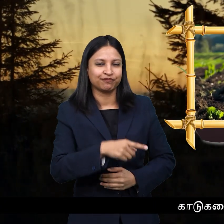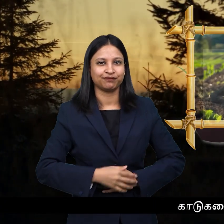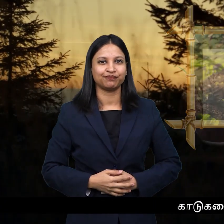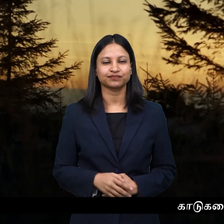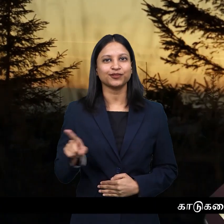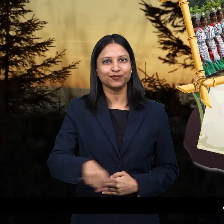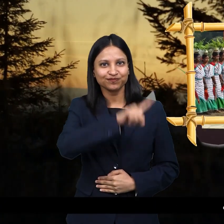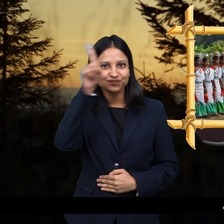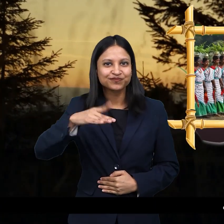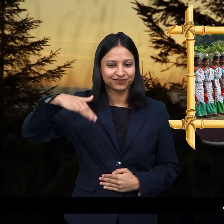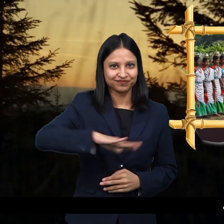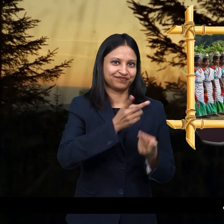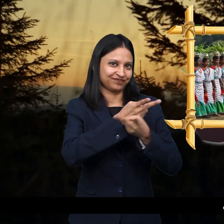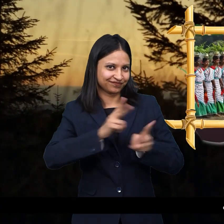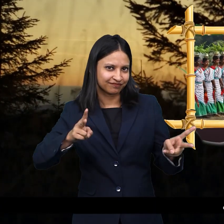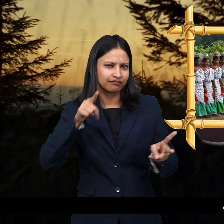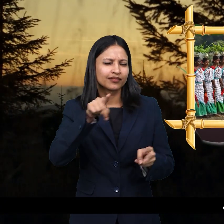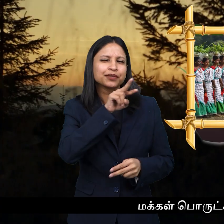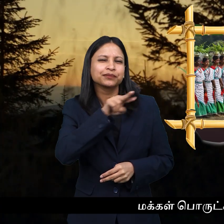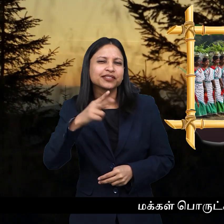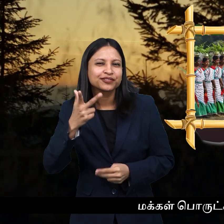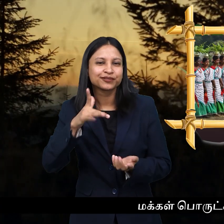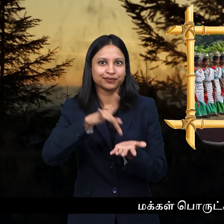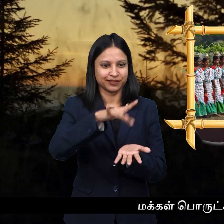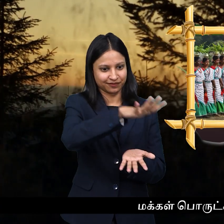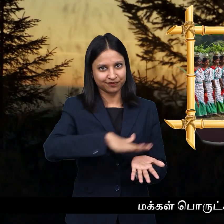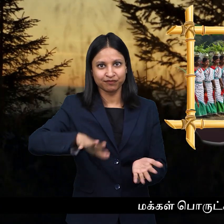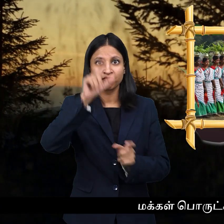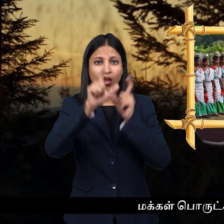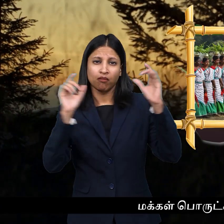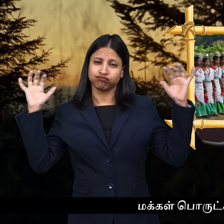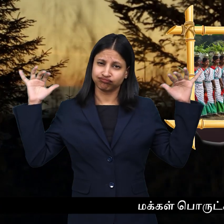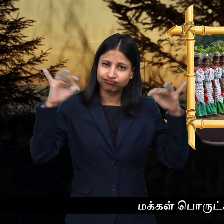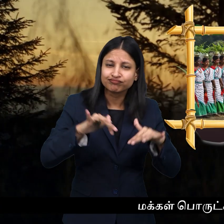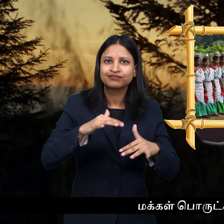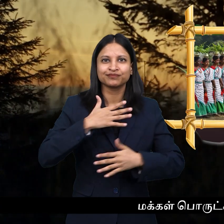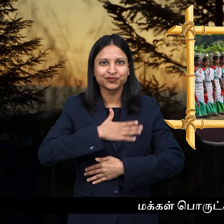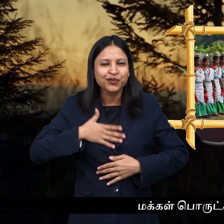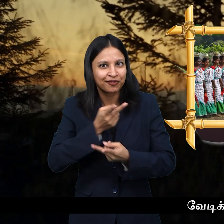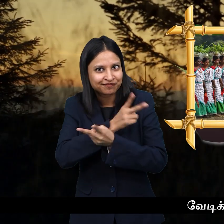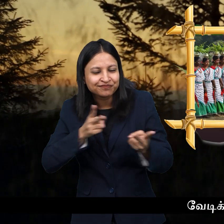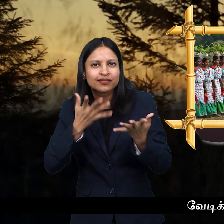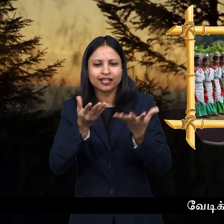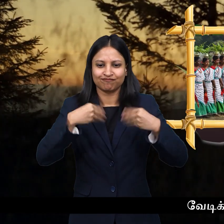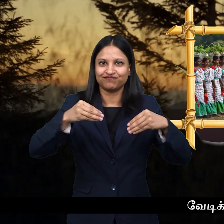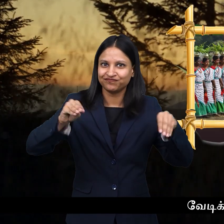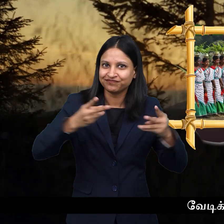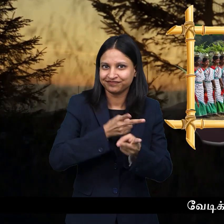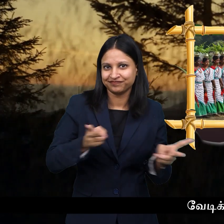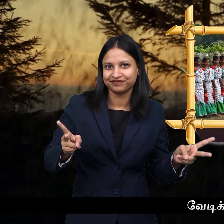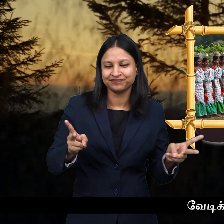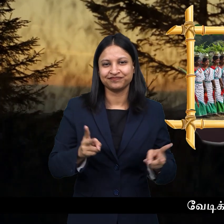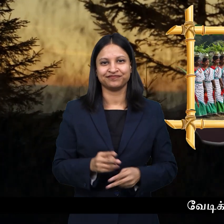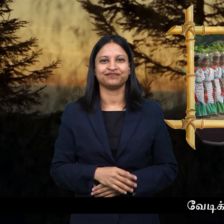எரித்தல். கண்காட்சி திருவிழா, மக்கள் பொருட்களை காட்டி விற்கும் ஒரு வேடிக்கையான நிகழ்வு.